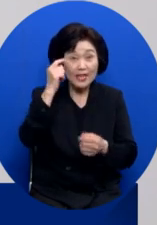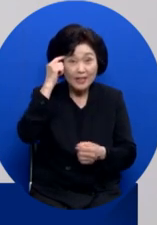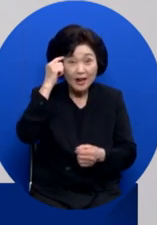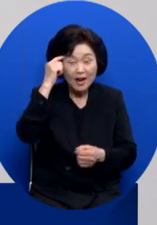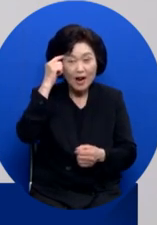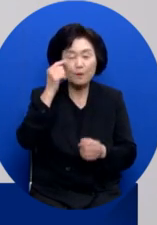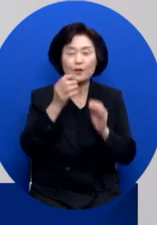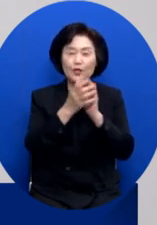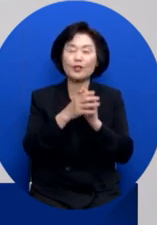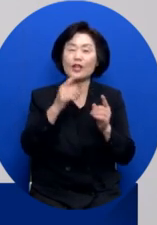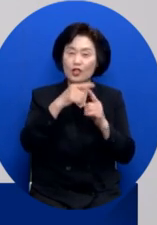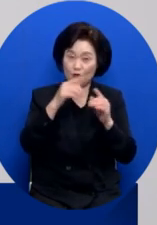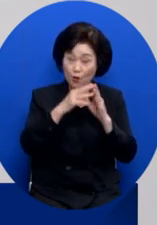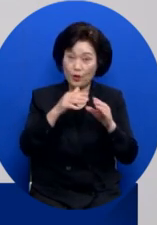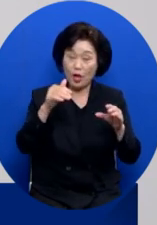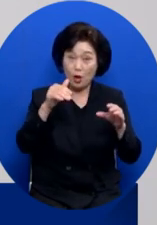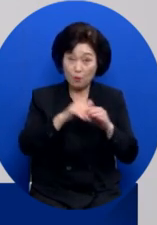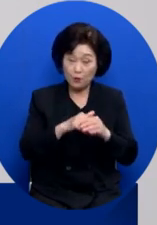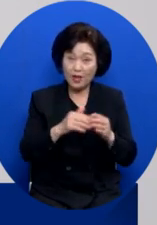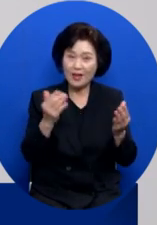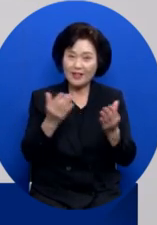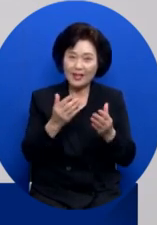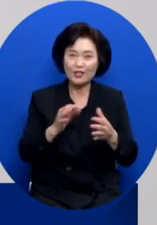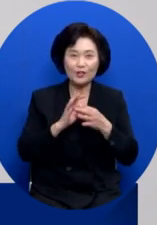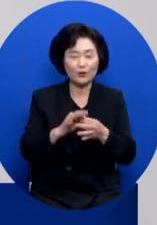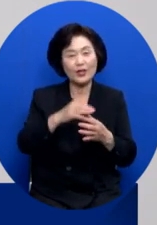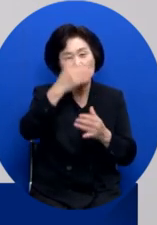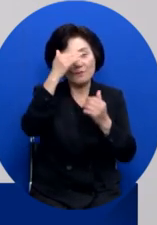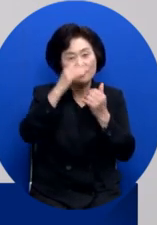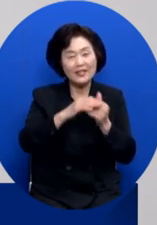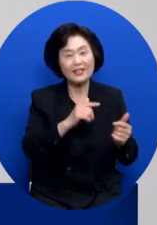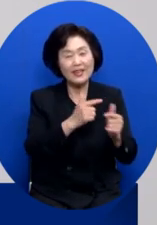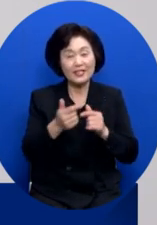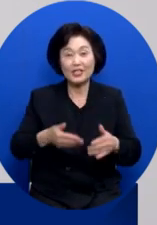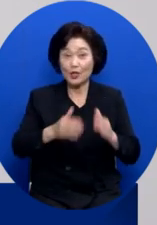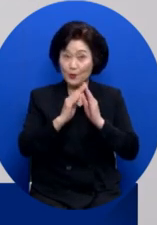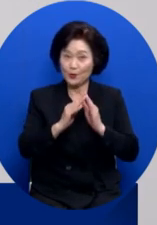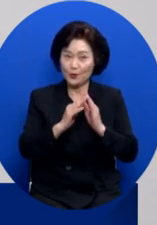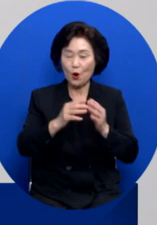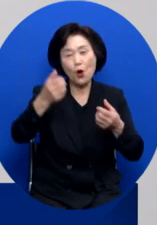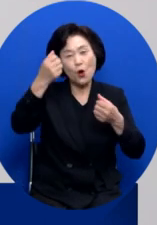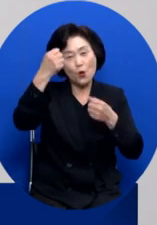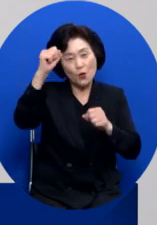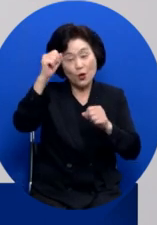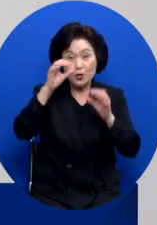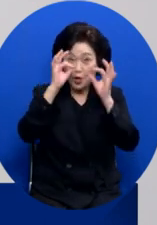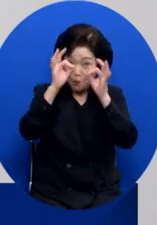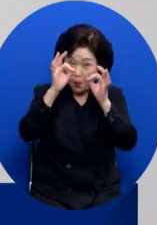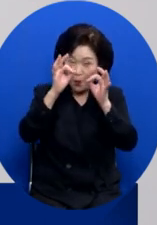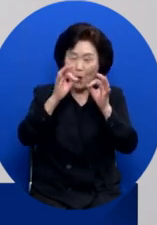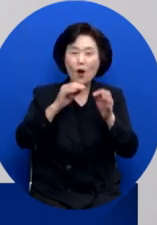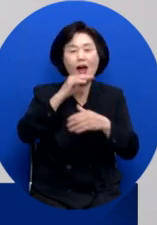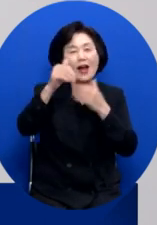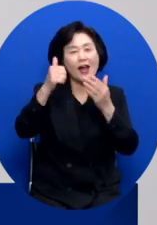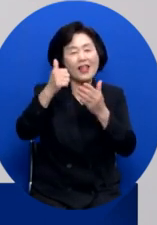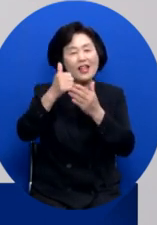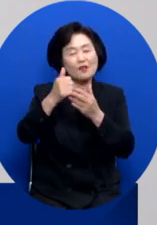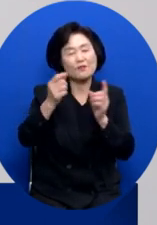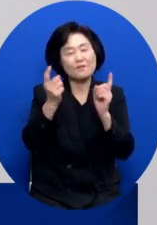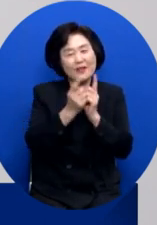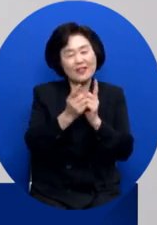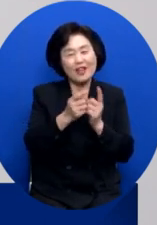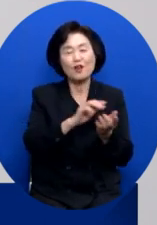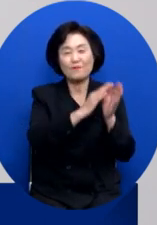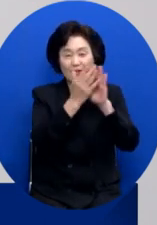때문에 이 문화사역을 통해서 다음 세대가 세워지고 이 공연을 통해서 정말 깊이 하나님을 만난 분들이 변화된